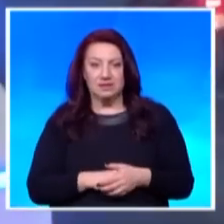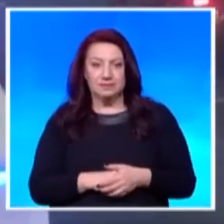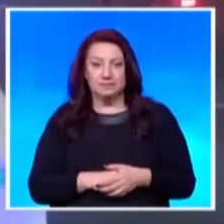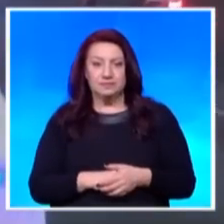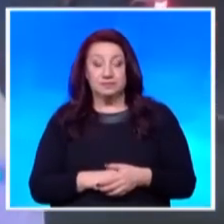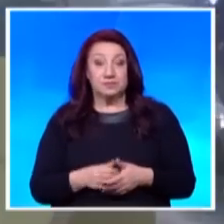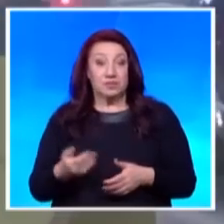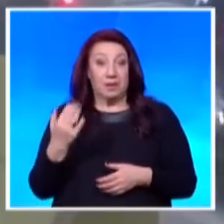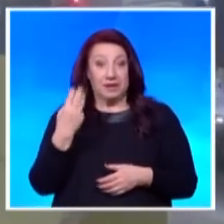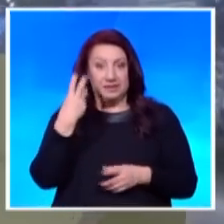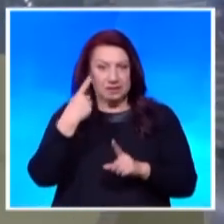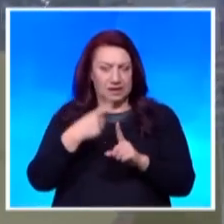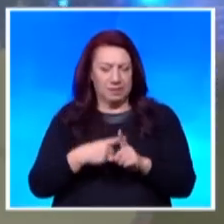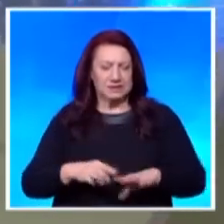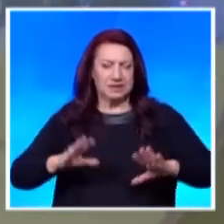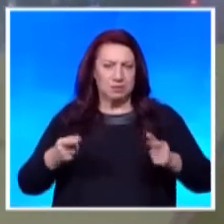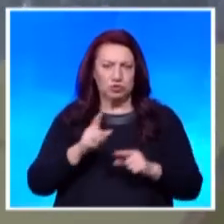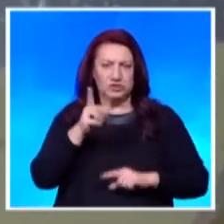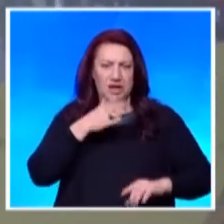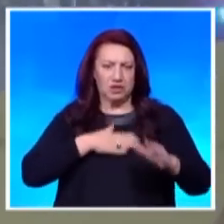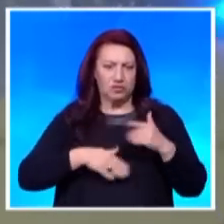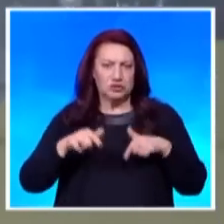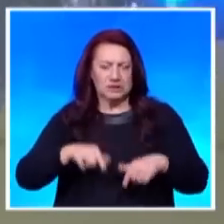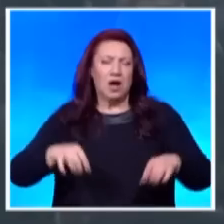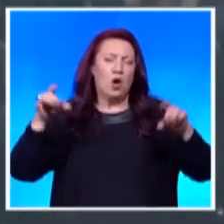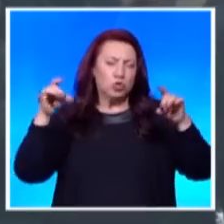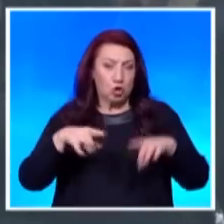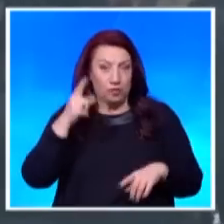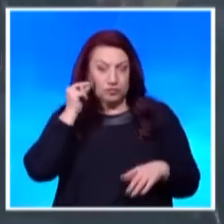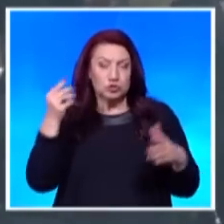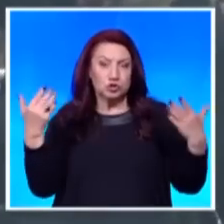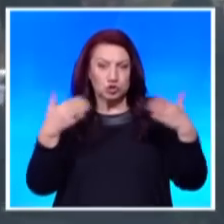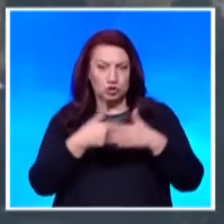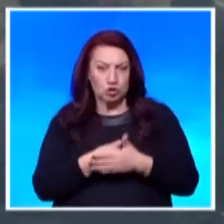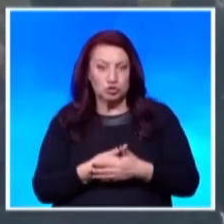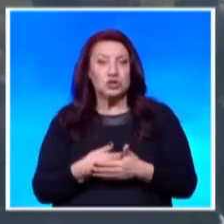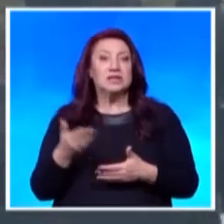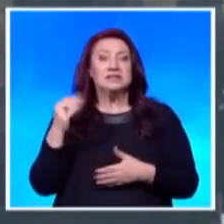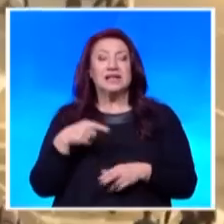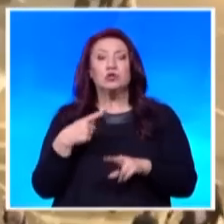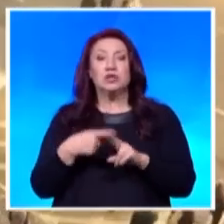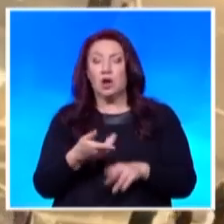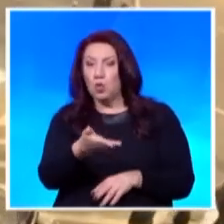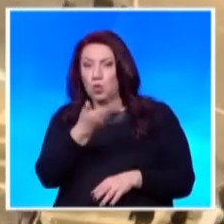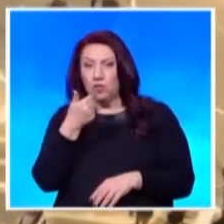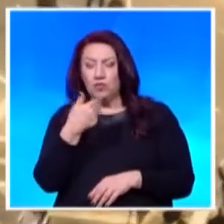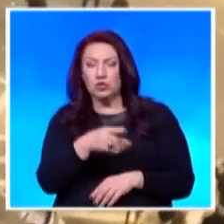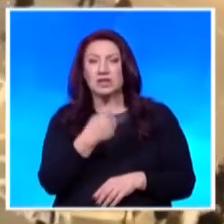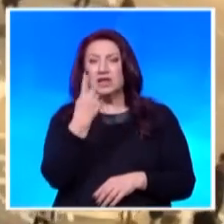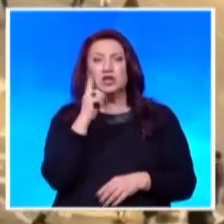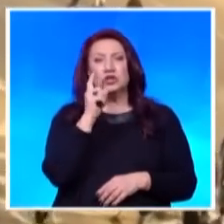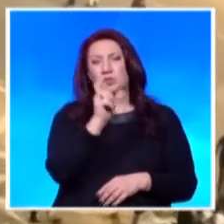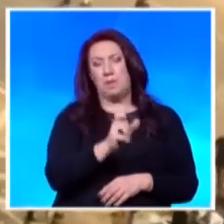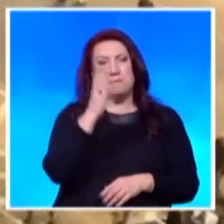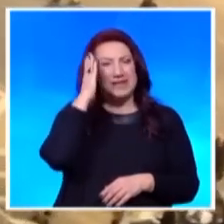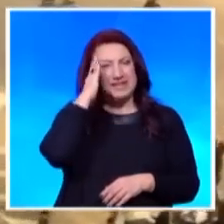Пламналото преди 3 месеца недоволство се разгоря с нова сила с нощи, след като Нетаняху уволни изразилия несъгласие